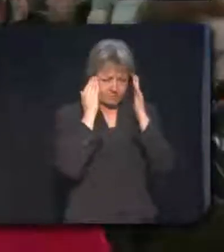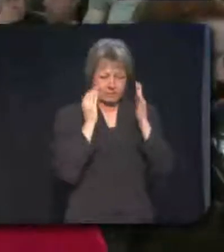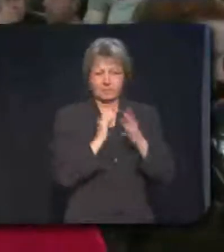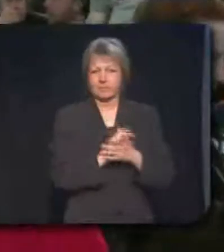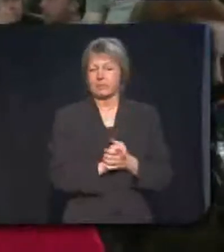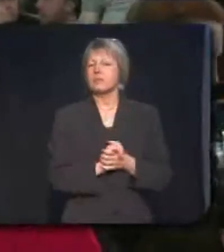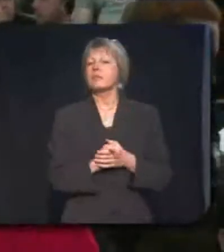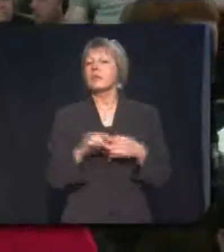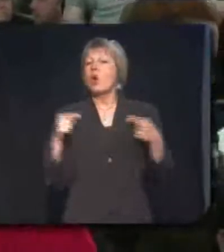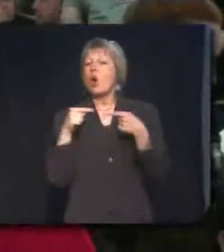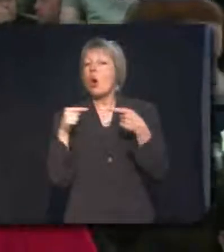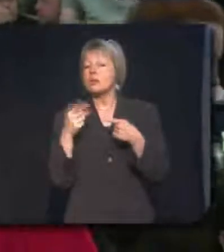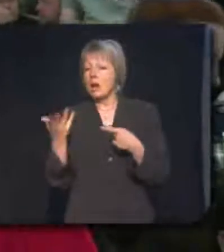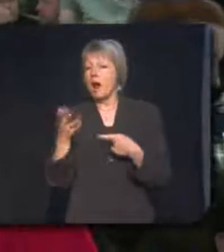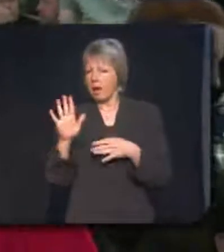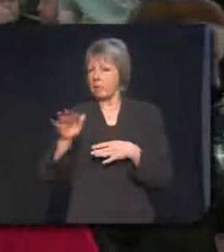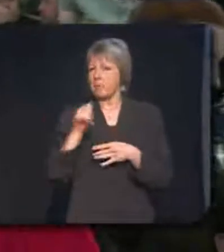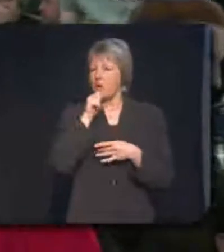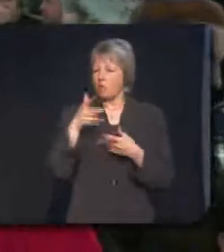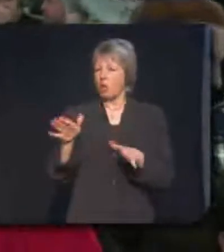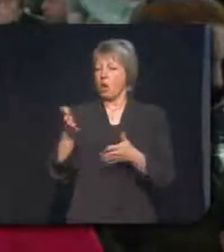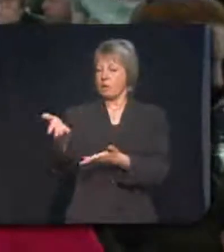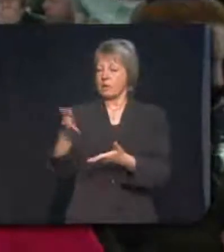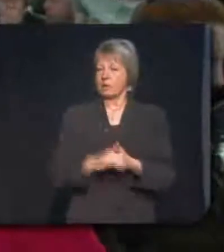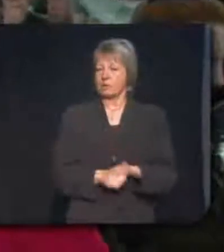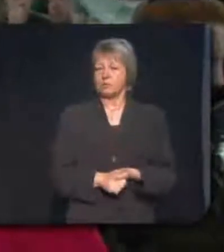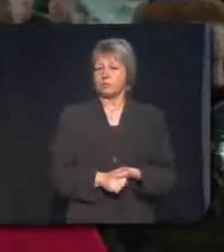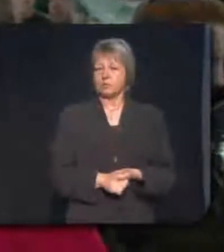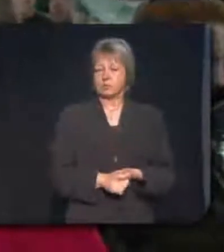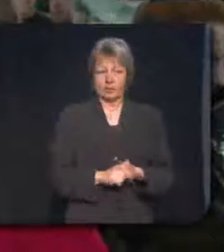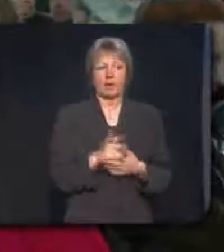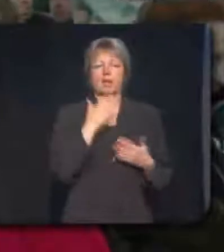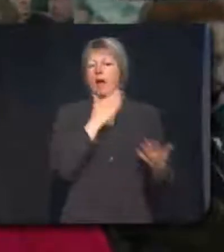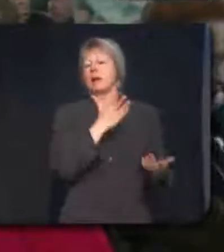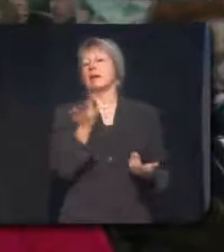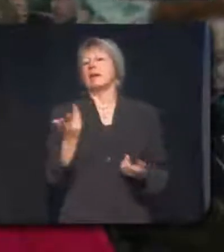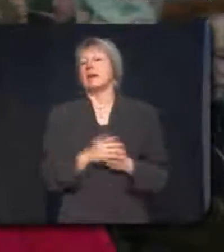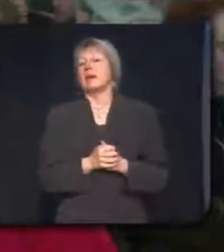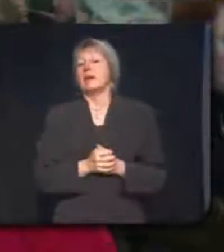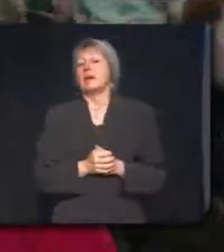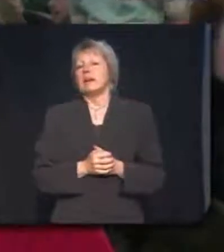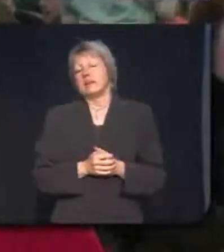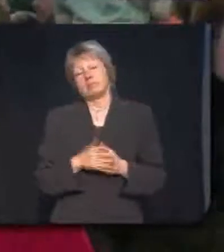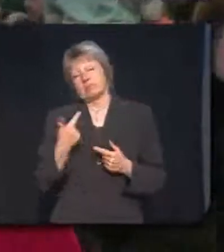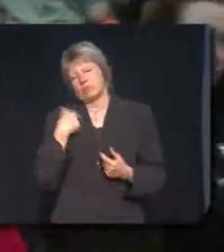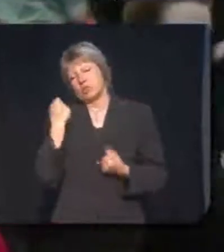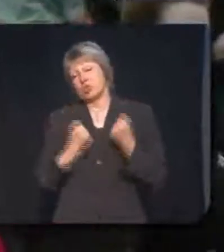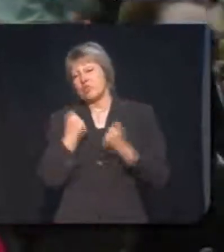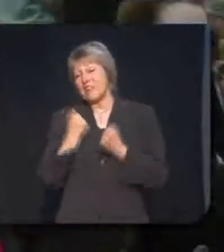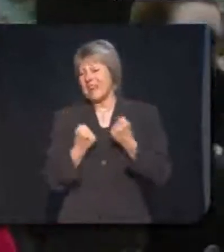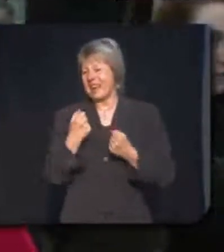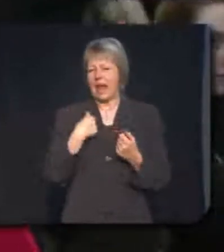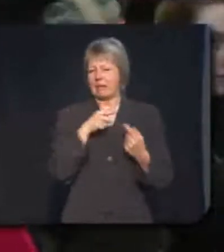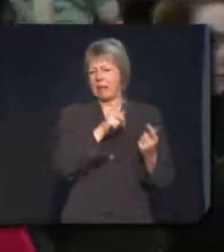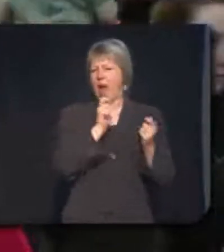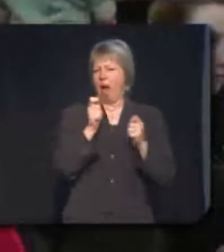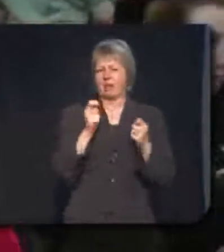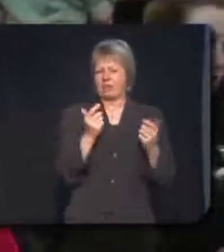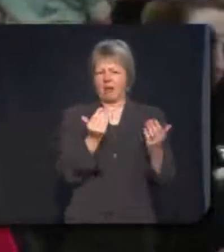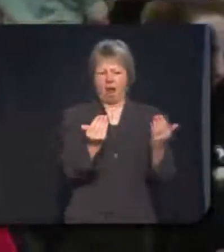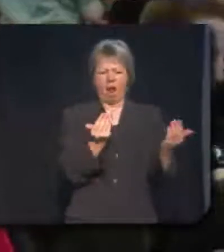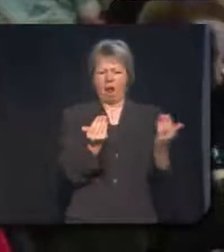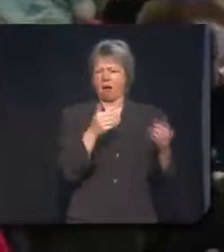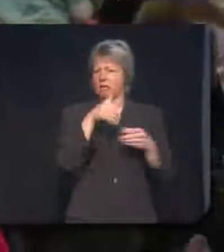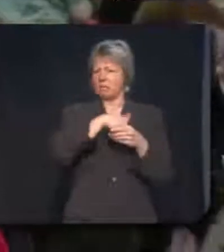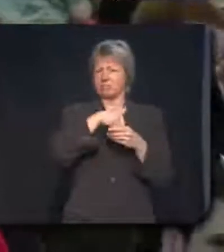contra der Micro ist auf DANKE für mich ist es schwierig die Anträge wirklich konkret nachzuvollziehen weil mir nicht klar geworden ist was sie tatsächlich